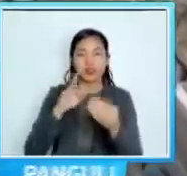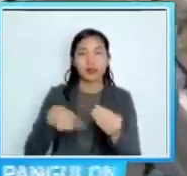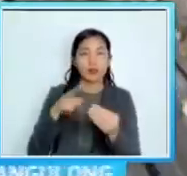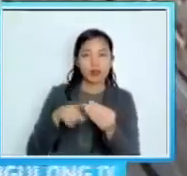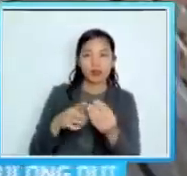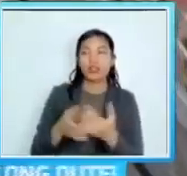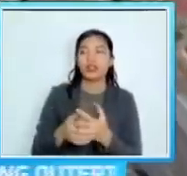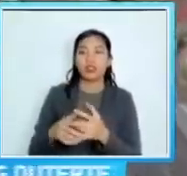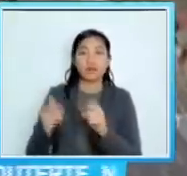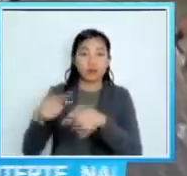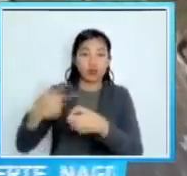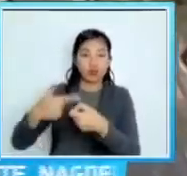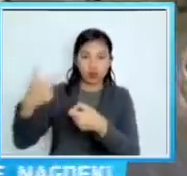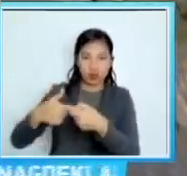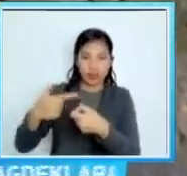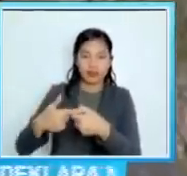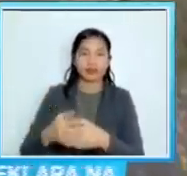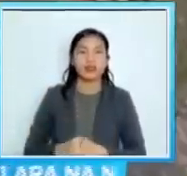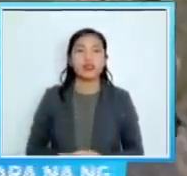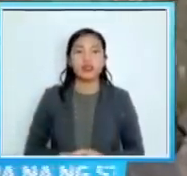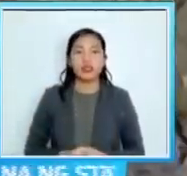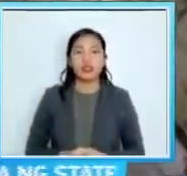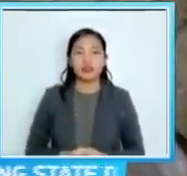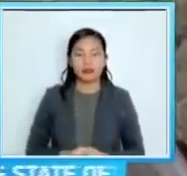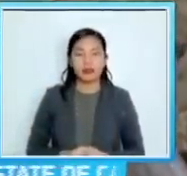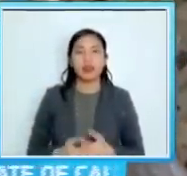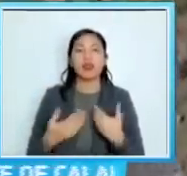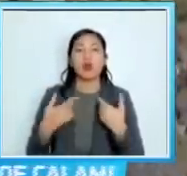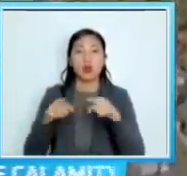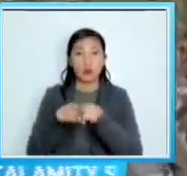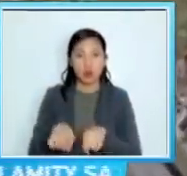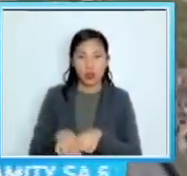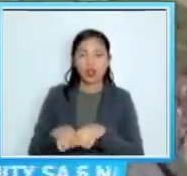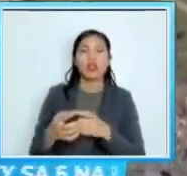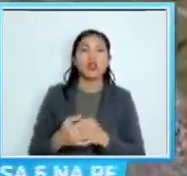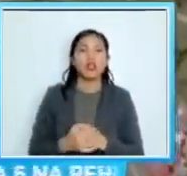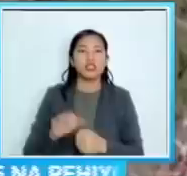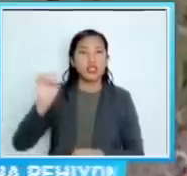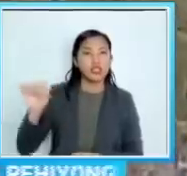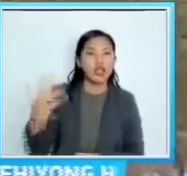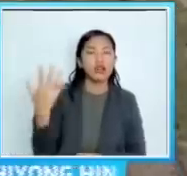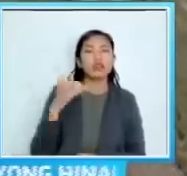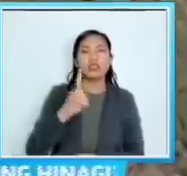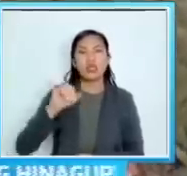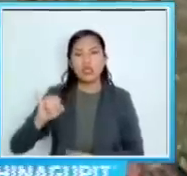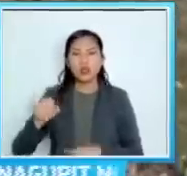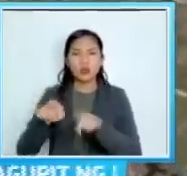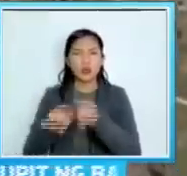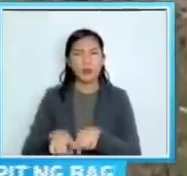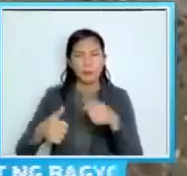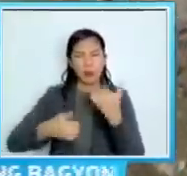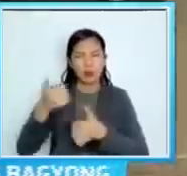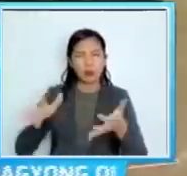Siargao, Surigao, Dinagat Islands din ang pinakanasira ang linya ng komunikasyon ayon sa DICT. Wala pang maibigay na petsa kung kailan